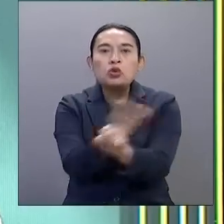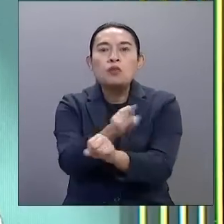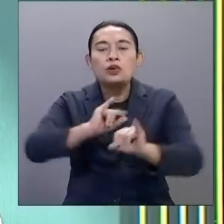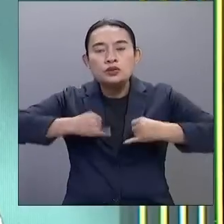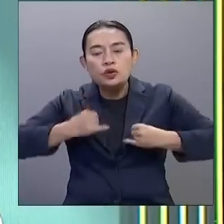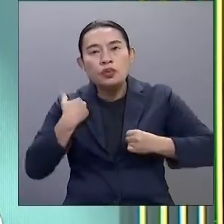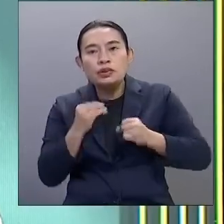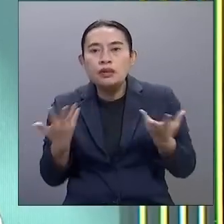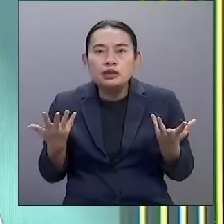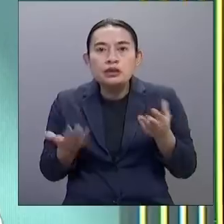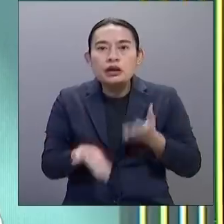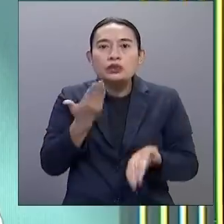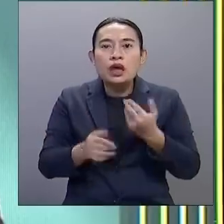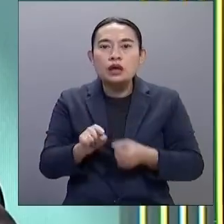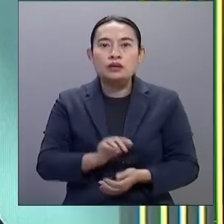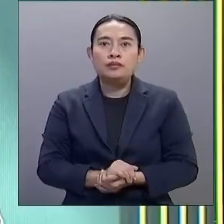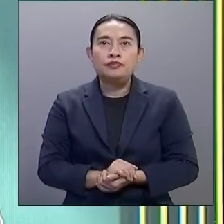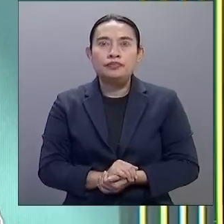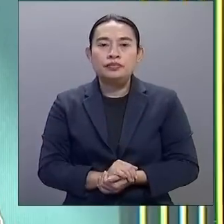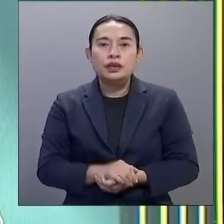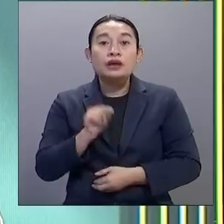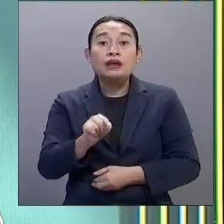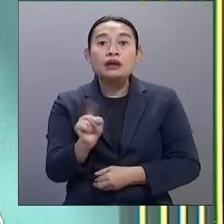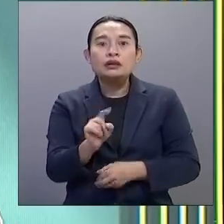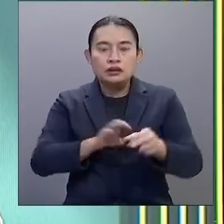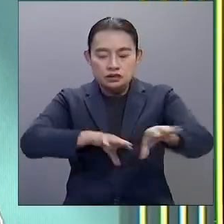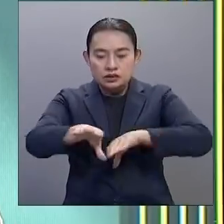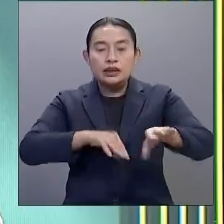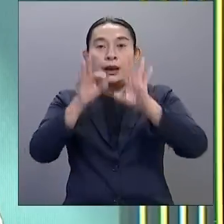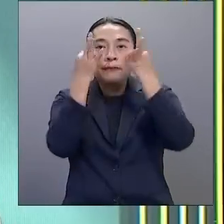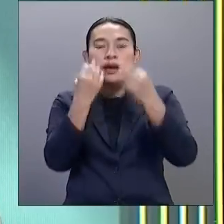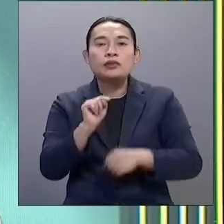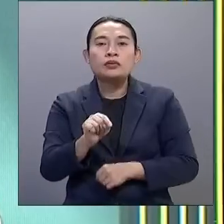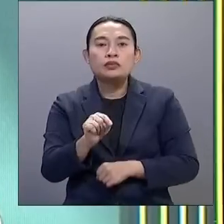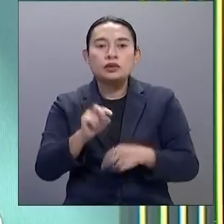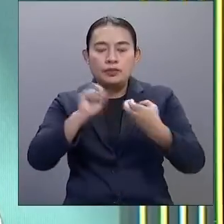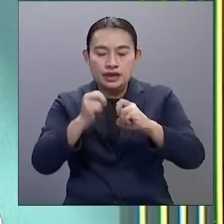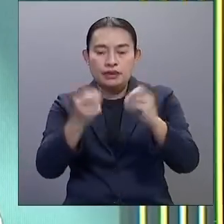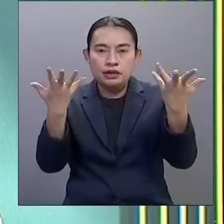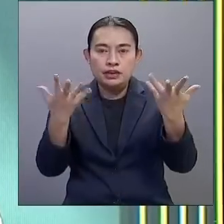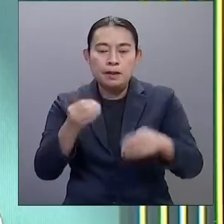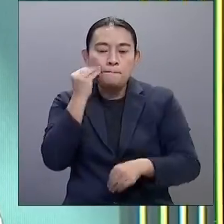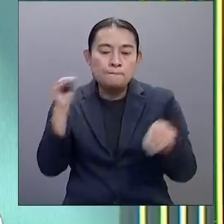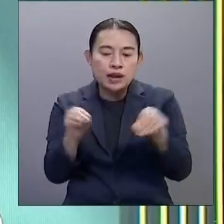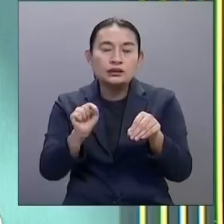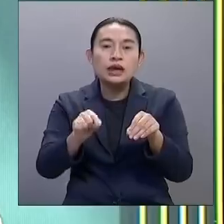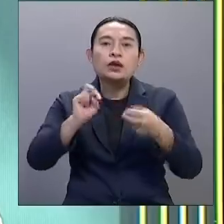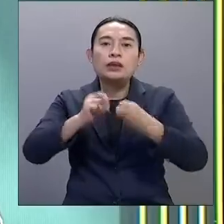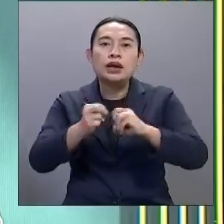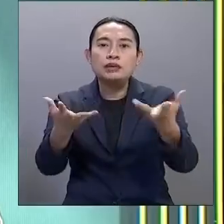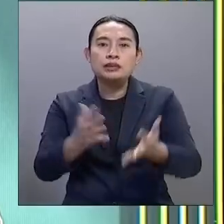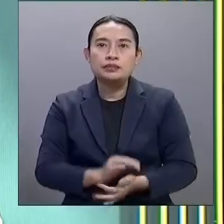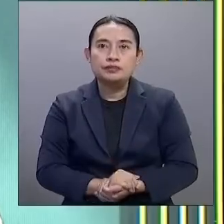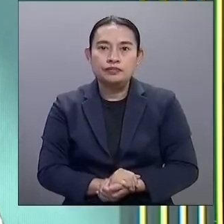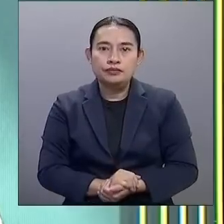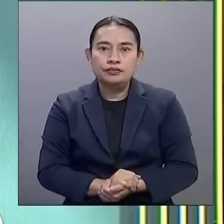ของหรือไม่มีเจ้าของนะครับเพราะนั้นถ้าเกิดคุณใช้ช่องทางนี้ในการจัดการกับแมวตัวนี ้ มันก็ไม่เกิดปัญหากับเพื่อนบ้านครับนะฮะแล้วก็ไม่เกิดปัญ